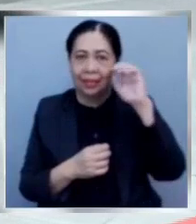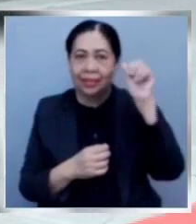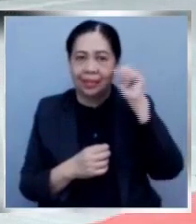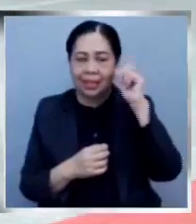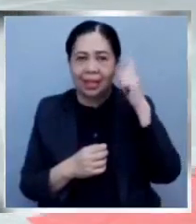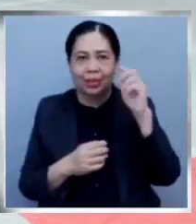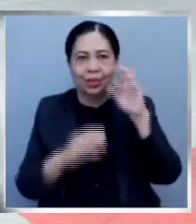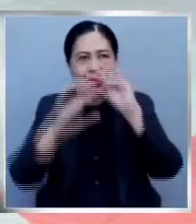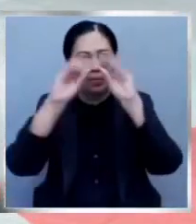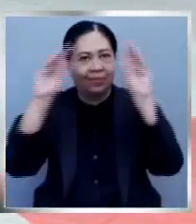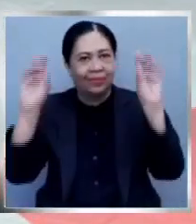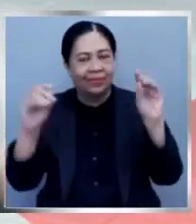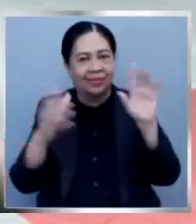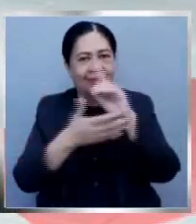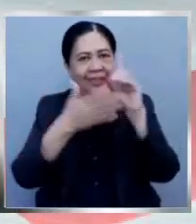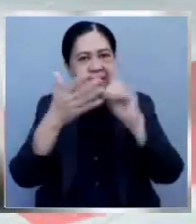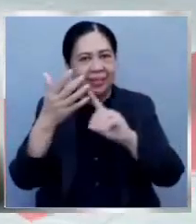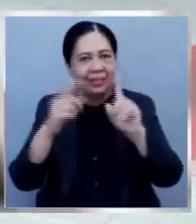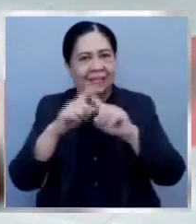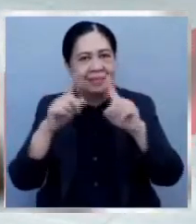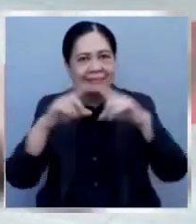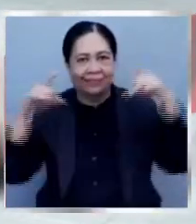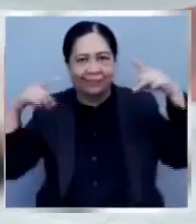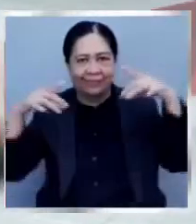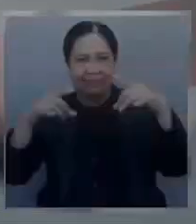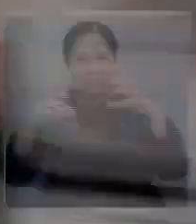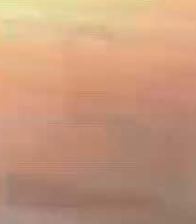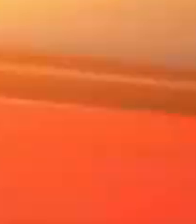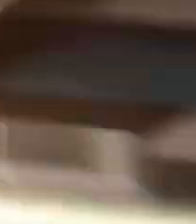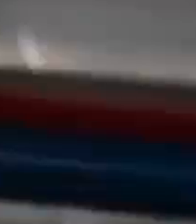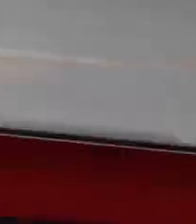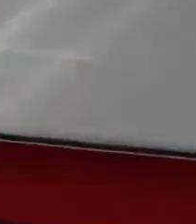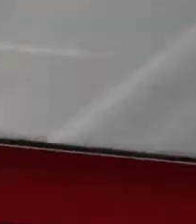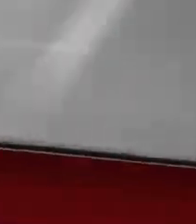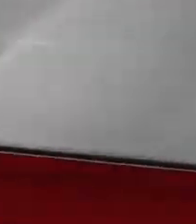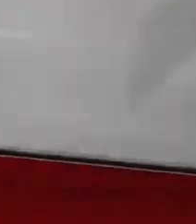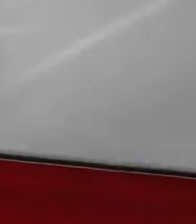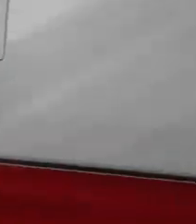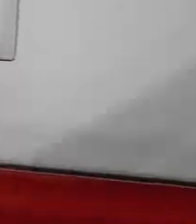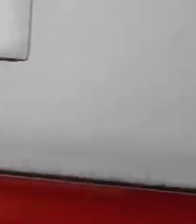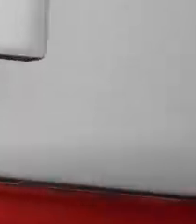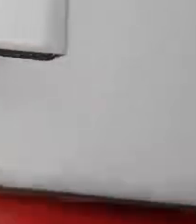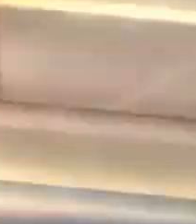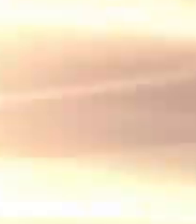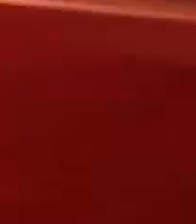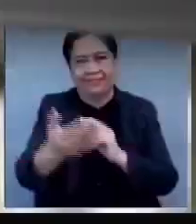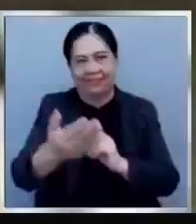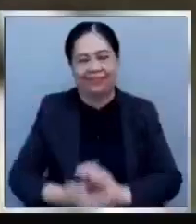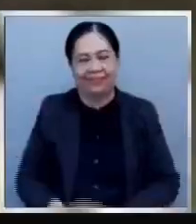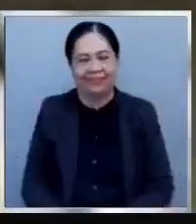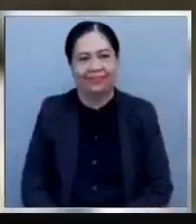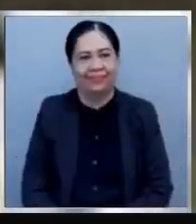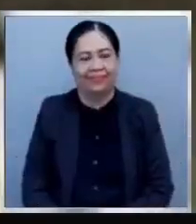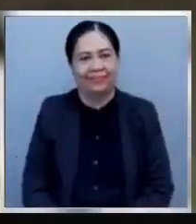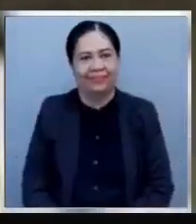ng iba't ibang pailaw. At nakatutok doon live si Maris Umali.